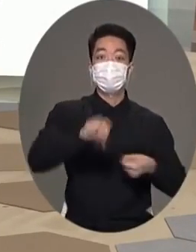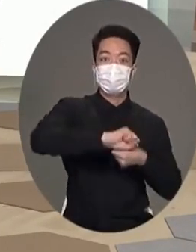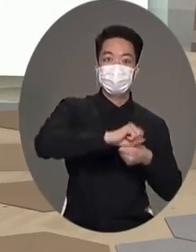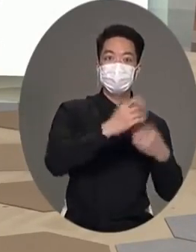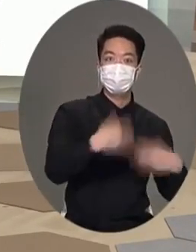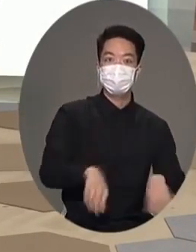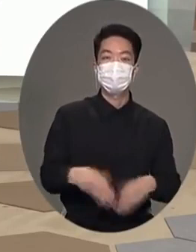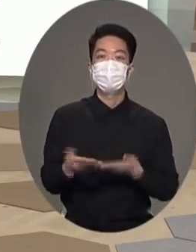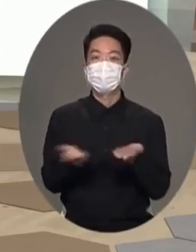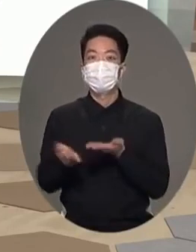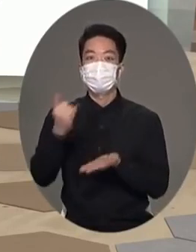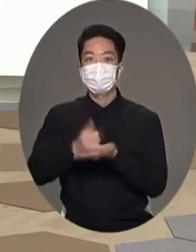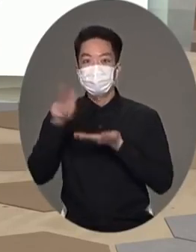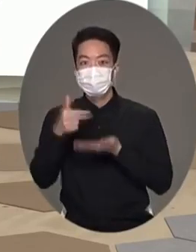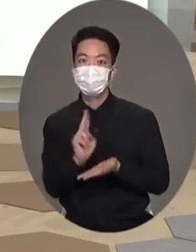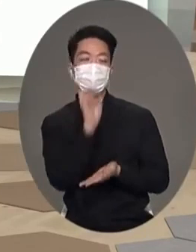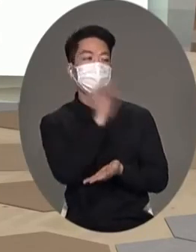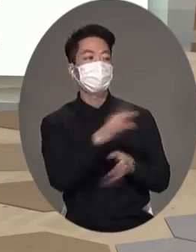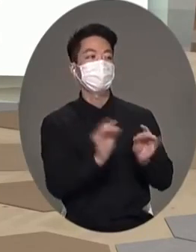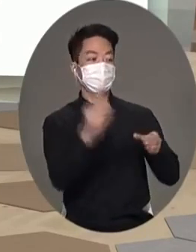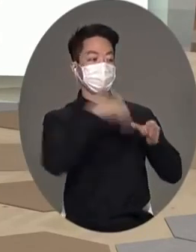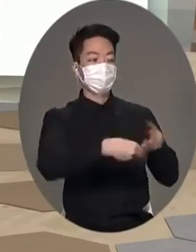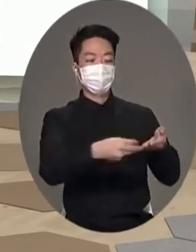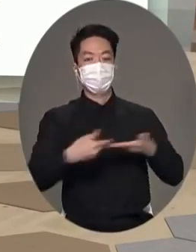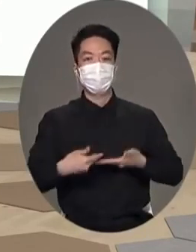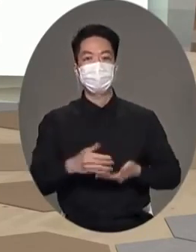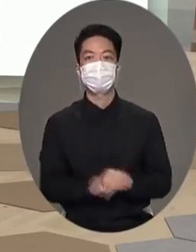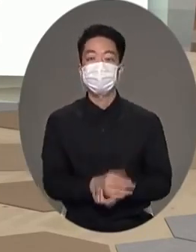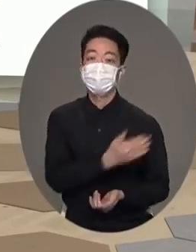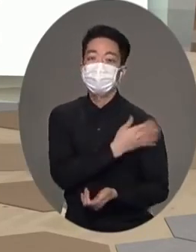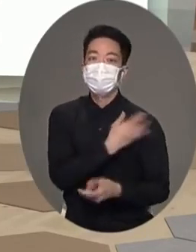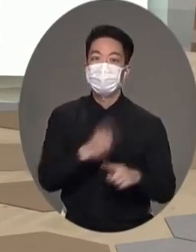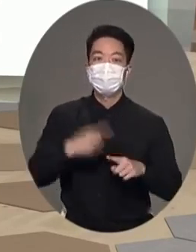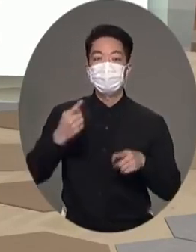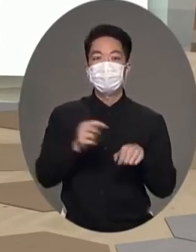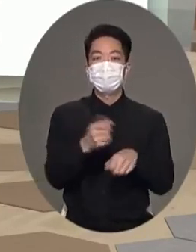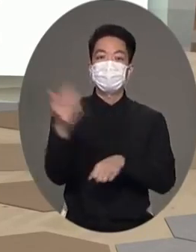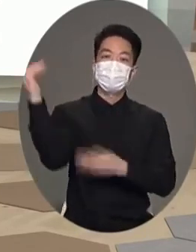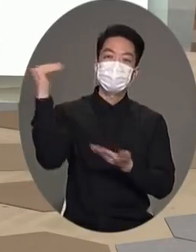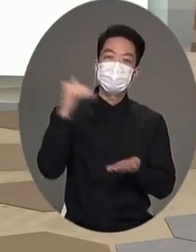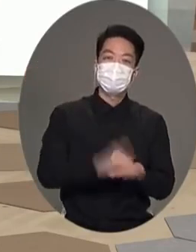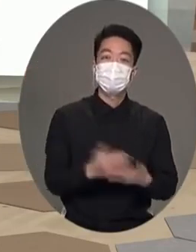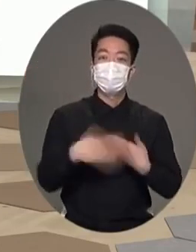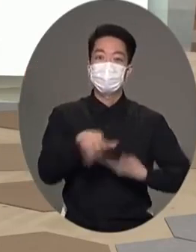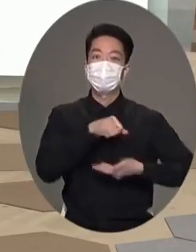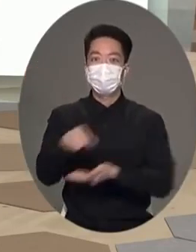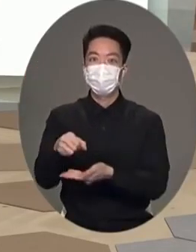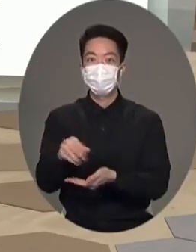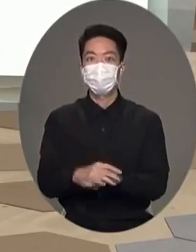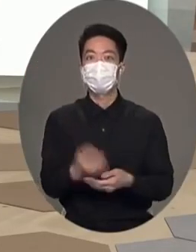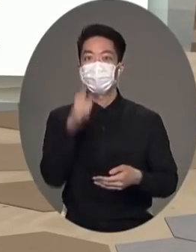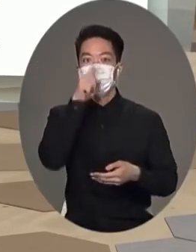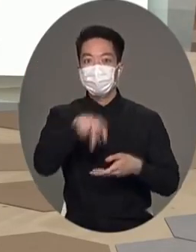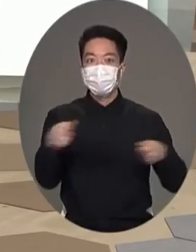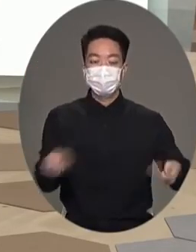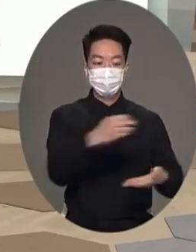食啊，都會要求用紙袋咧去裝食物㗎。而員工咧就因為長期做外賣生意，亦都唔慣咧